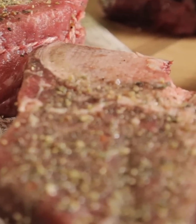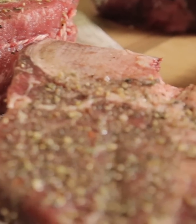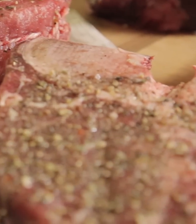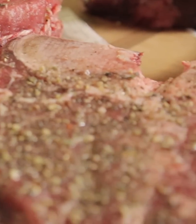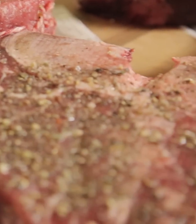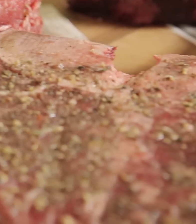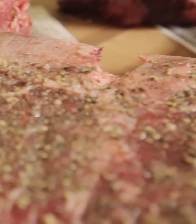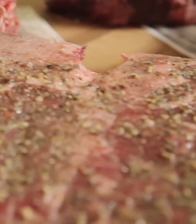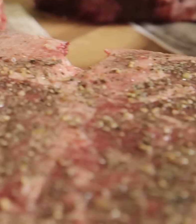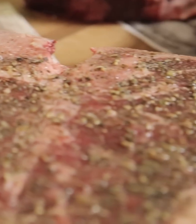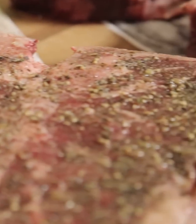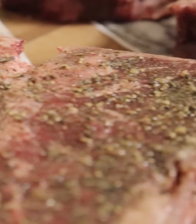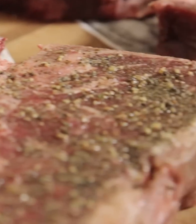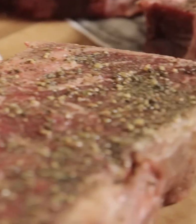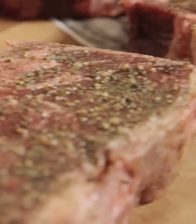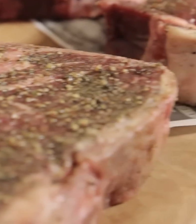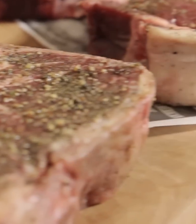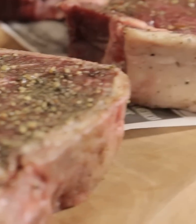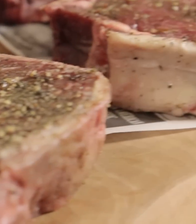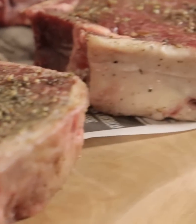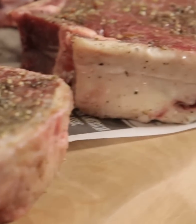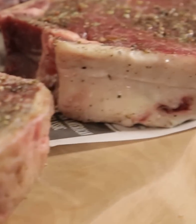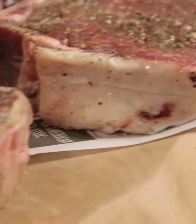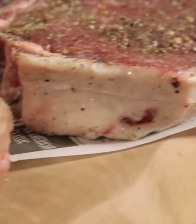Čelisnega, lososa.